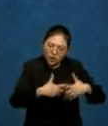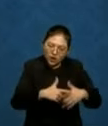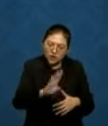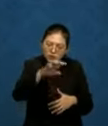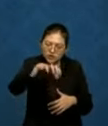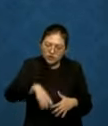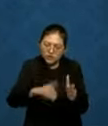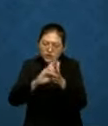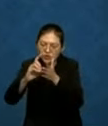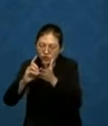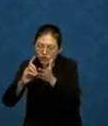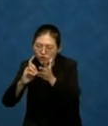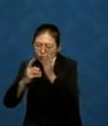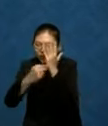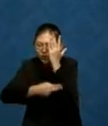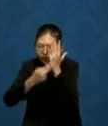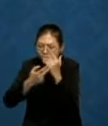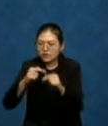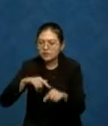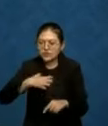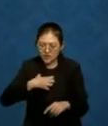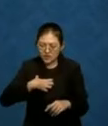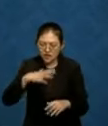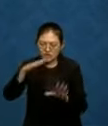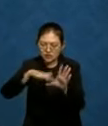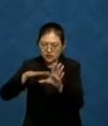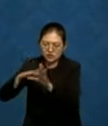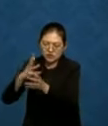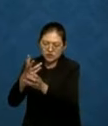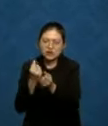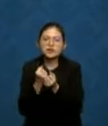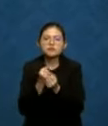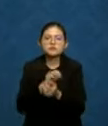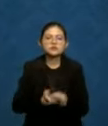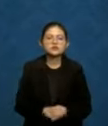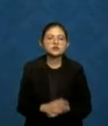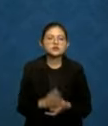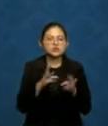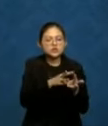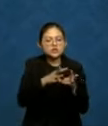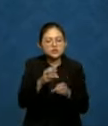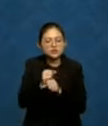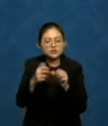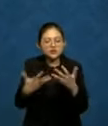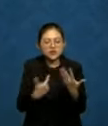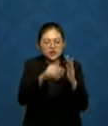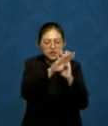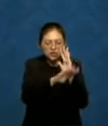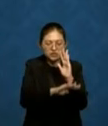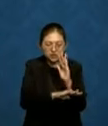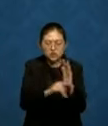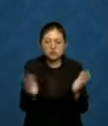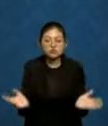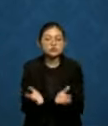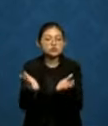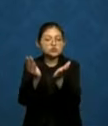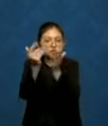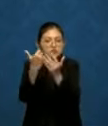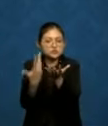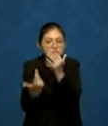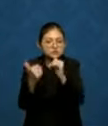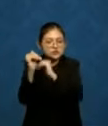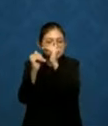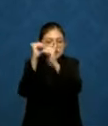ต้องการในส่วนนี้ค่ะทางหน่วยงานได้วางแนวทางในการดำเนินงานอย่างไรในการที่จะส่งเสริมหรือ